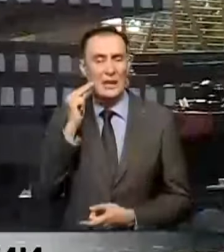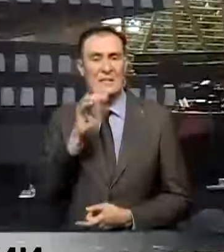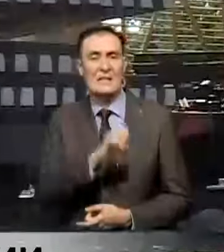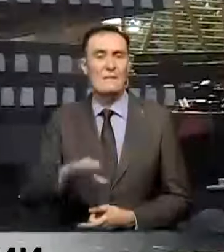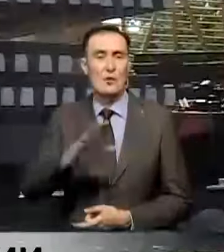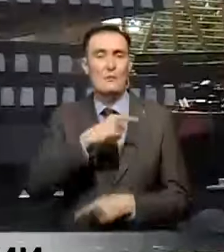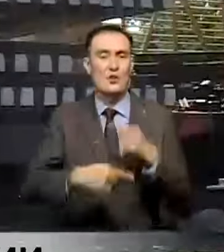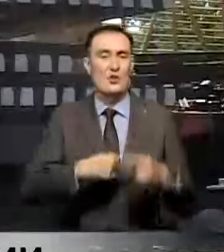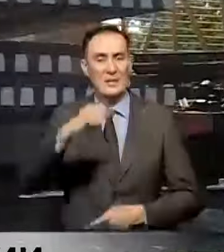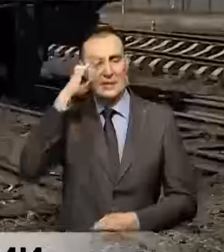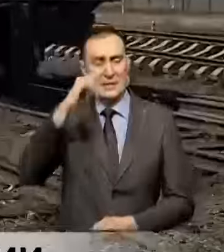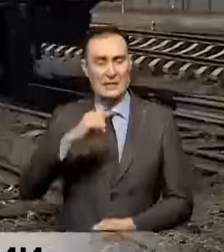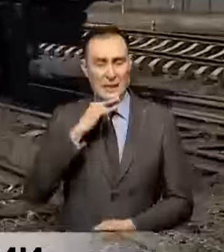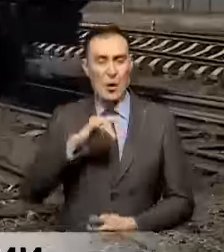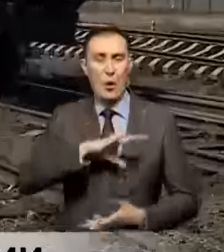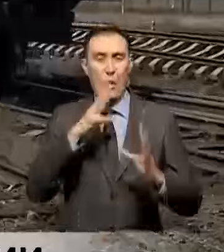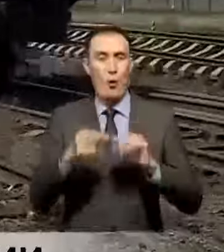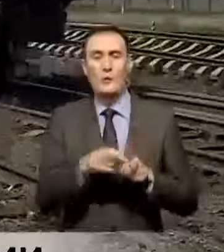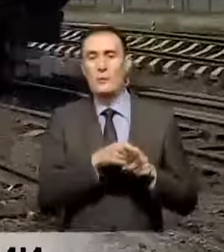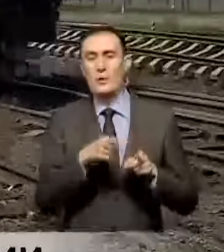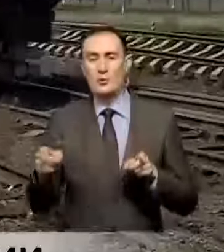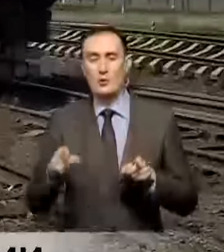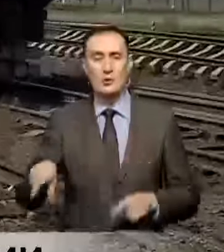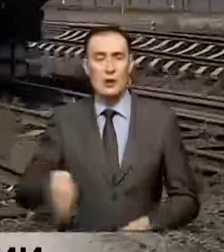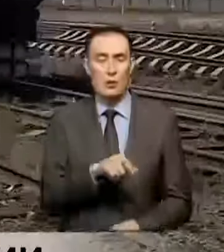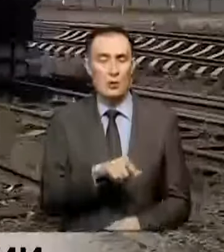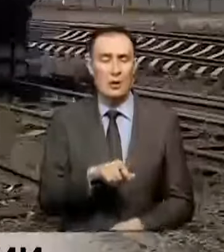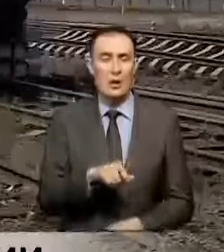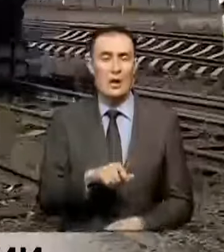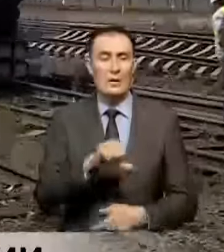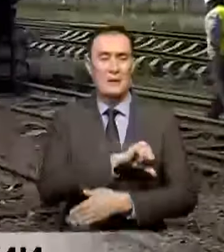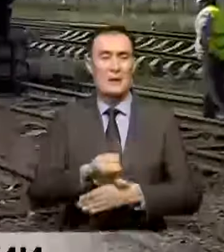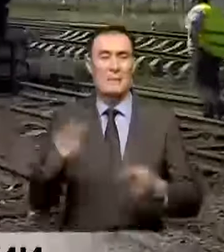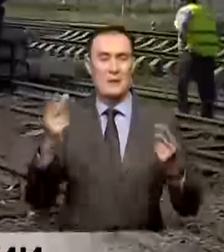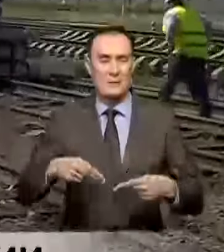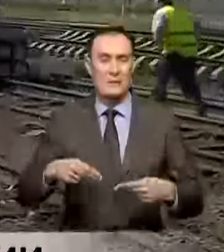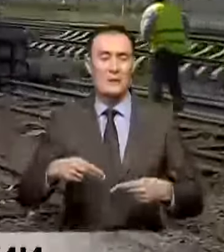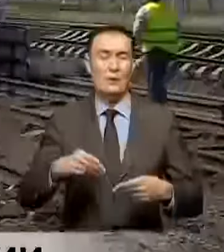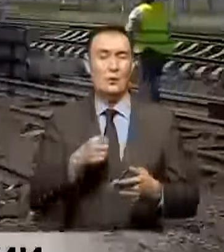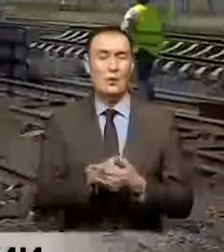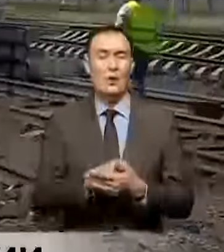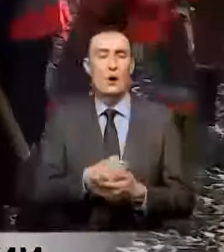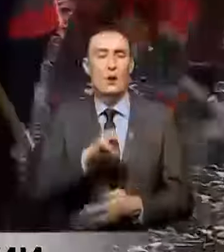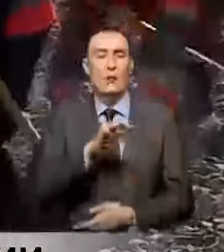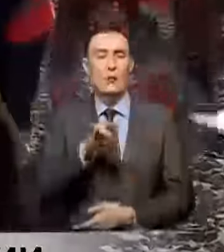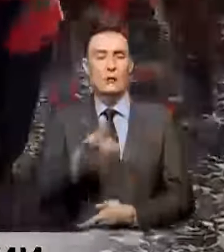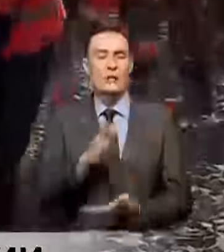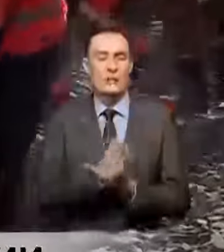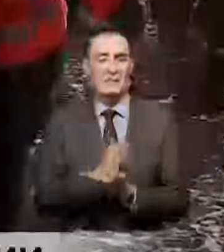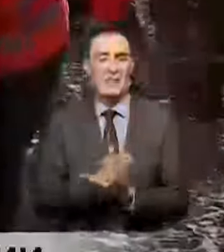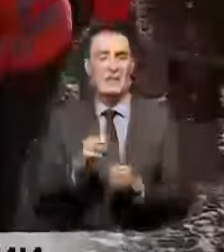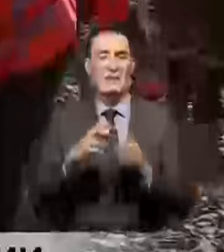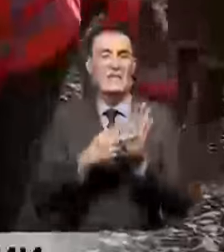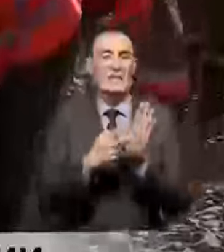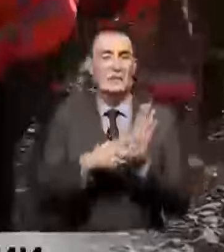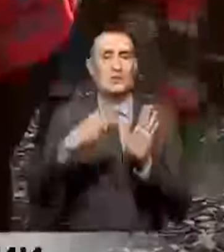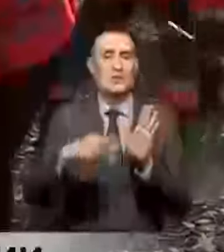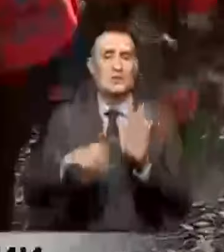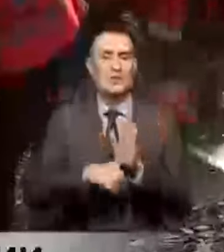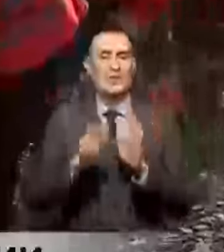Европой через Казахстан. Общая протяженность участка от погранперехода на границе до станции Мойынты составляет